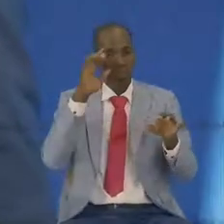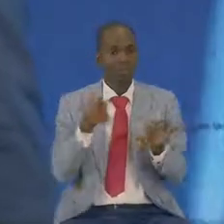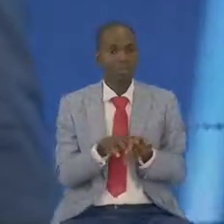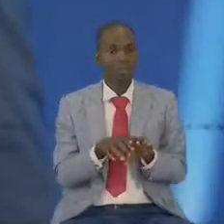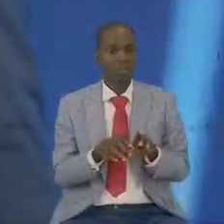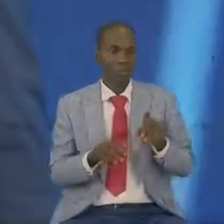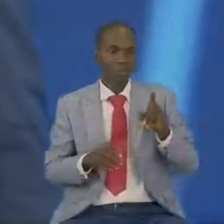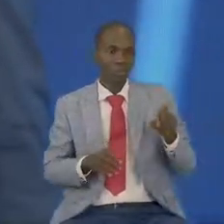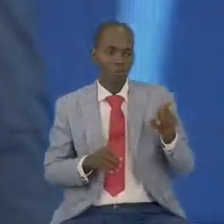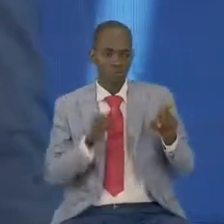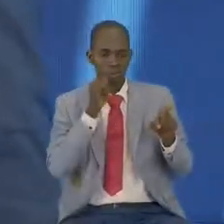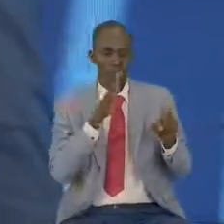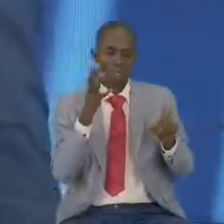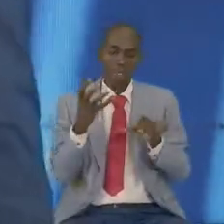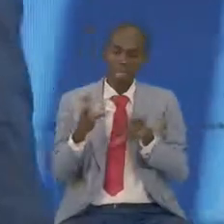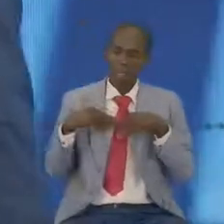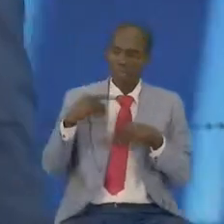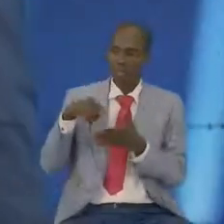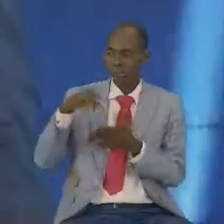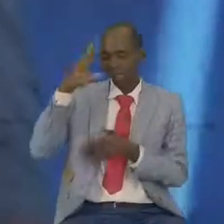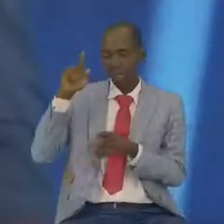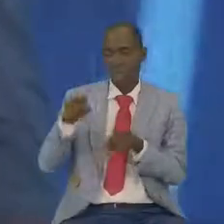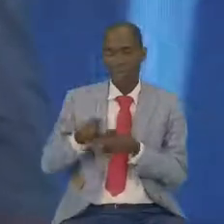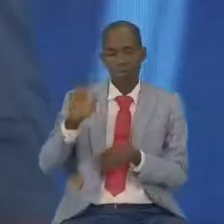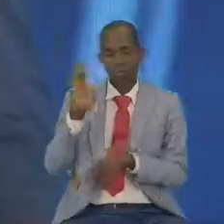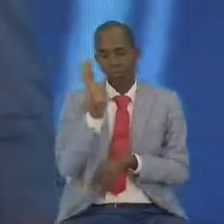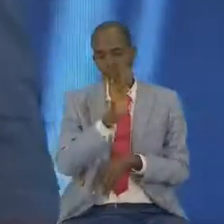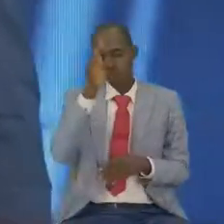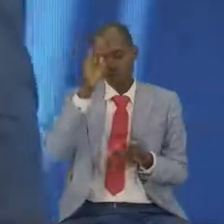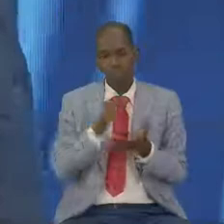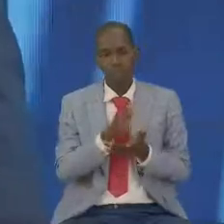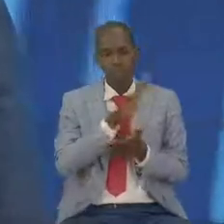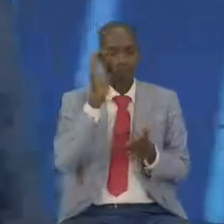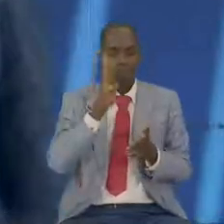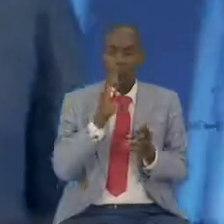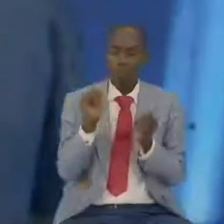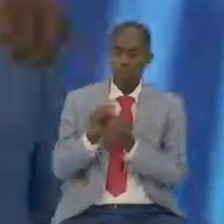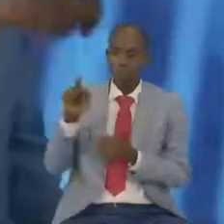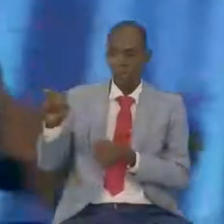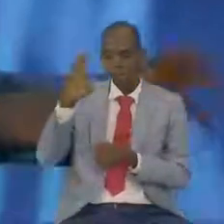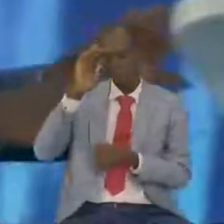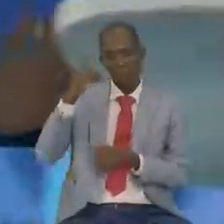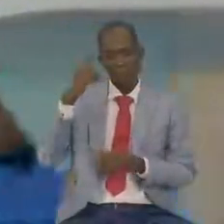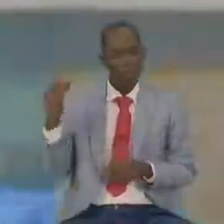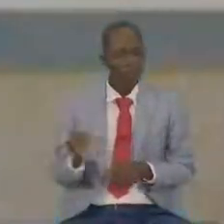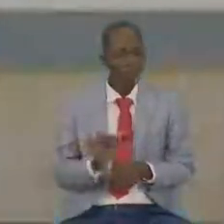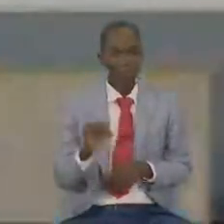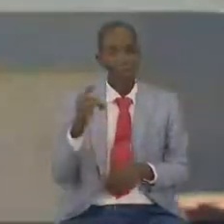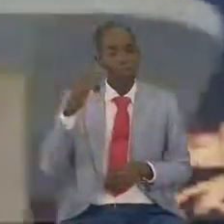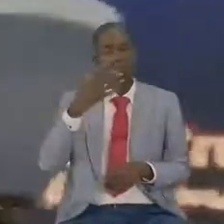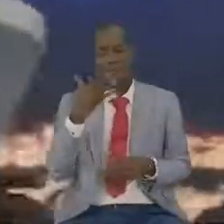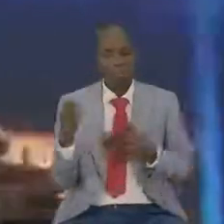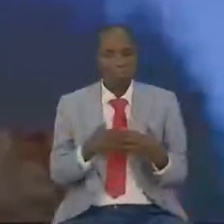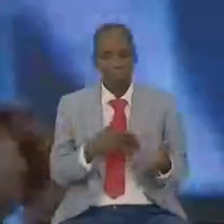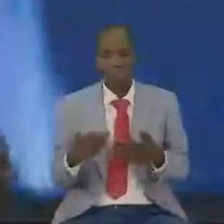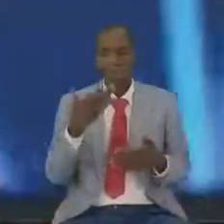comme mari et vous allez lui donner, vous serez pour lui toute la vie, pour le meilleur et le pire, jusqu'à